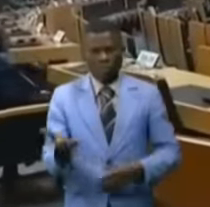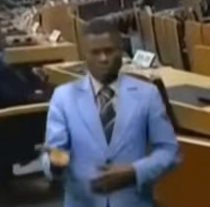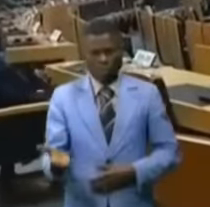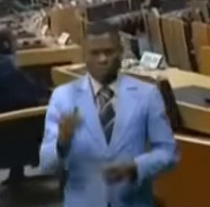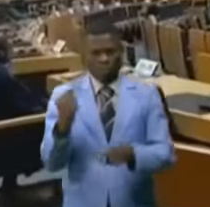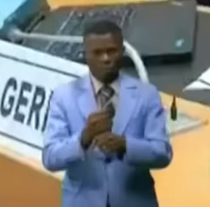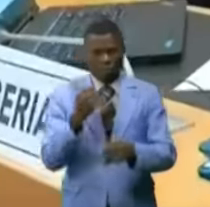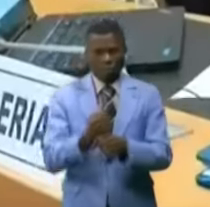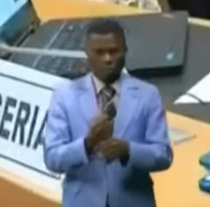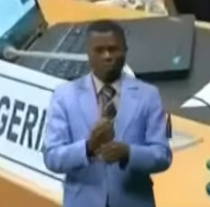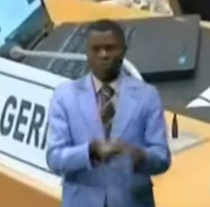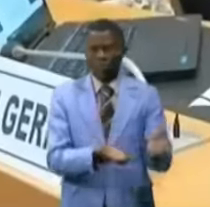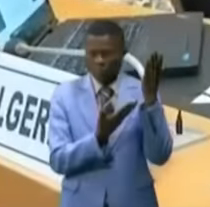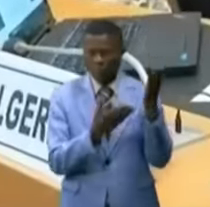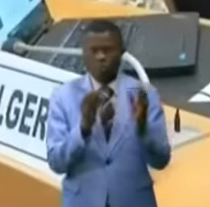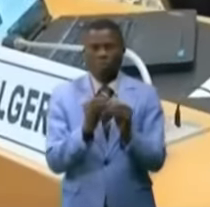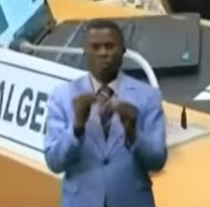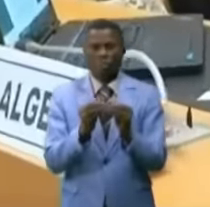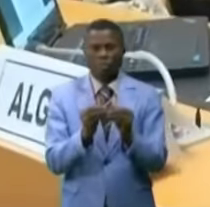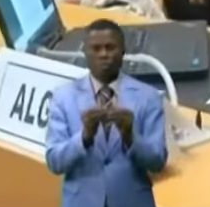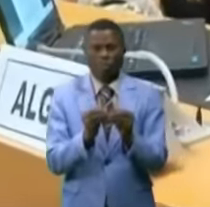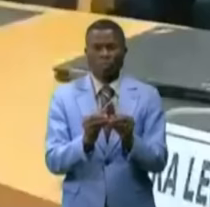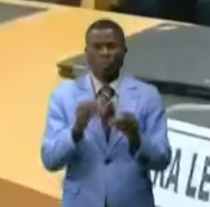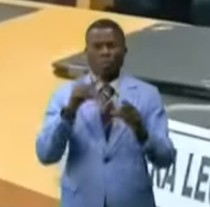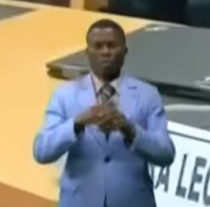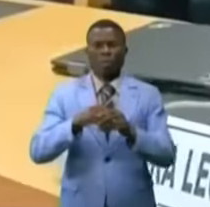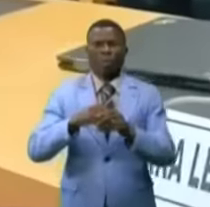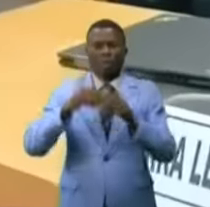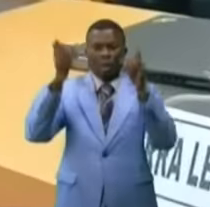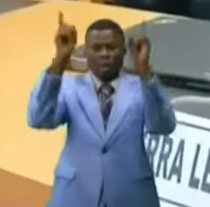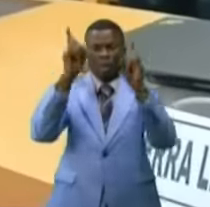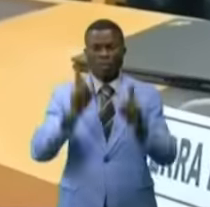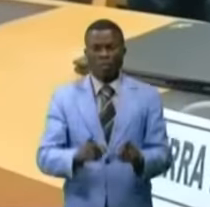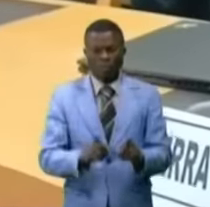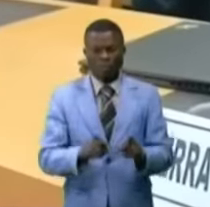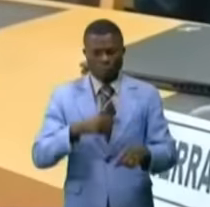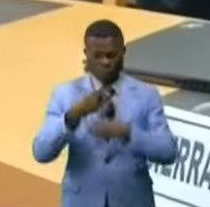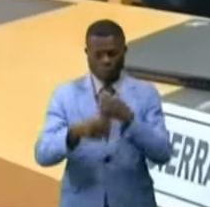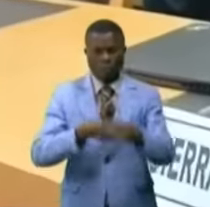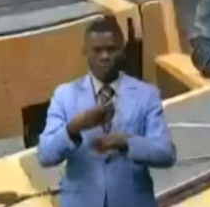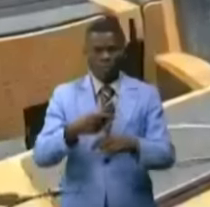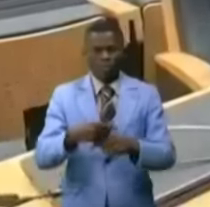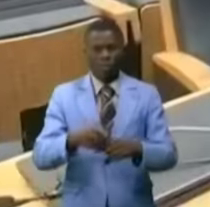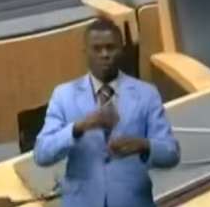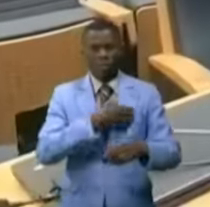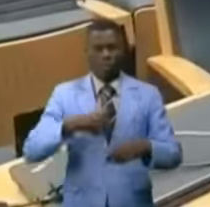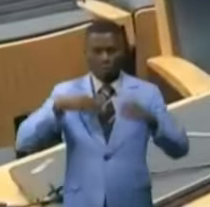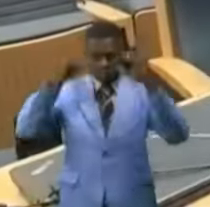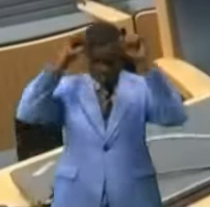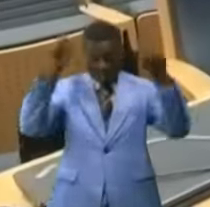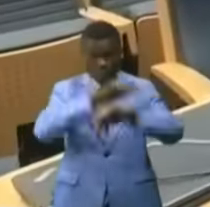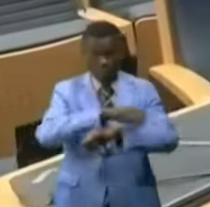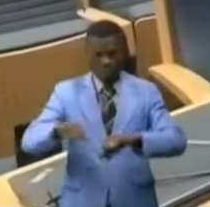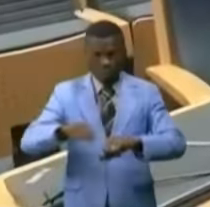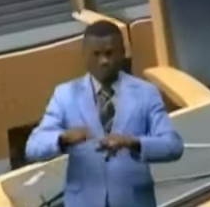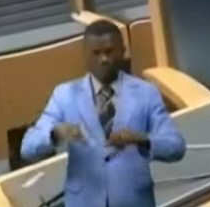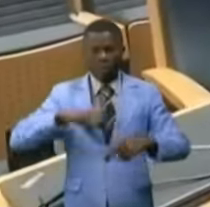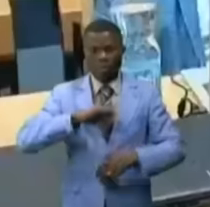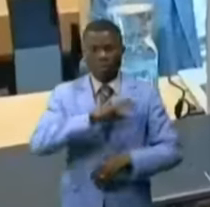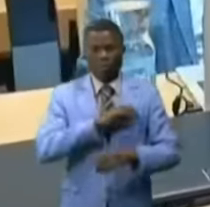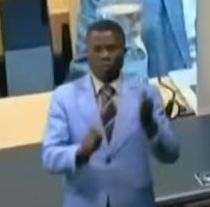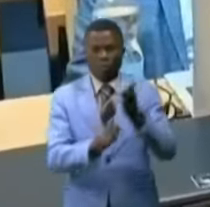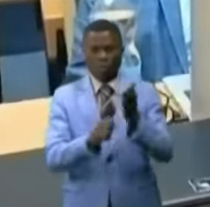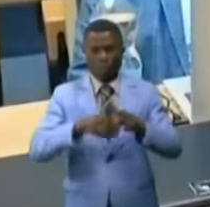Les travaux de cette importante réunion à l'échelle africaine ont été officiellement lancés par la présidente du bureau du comité